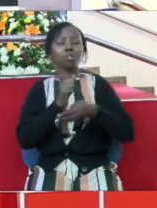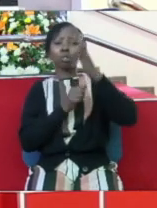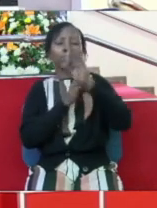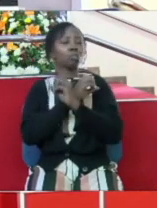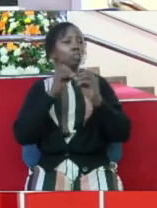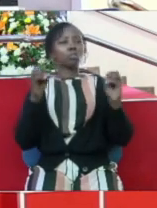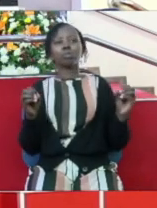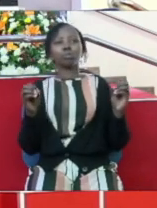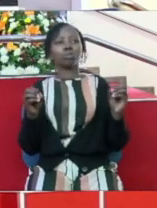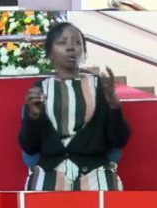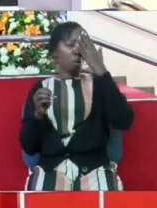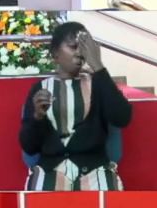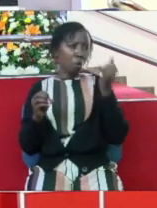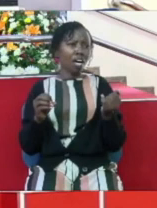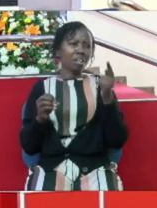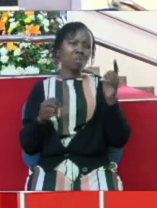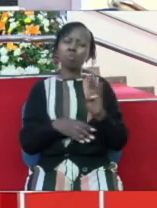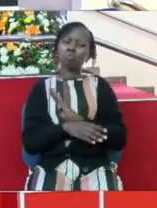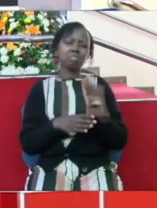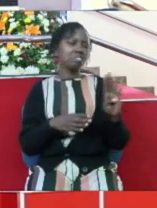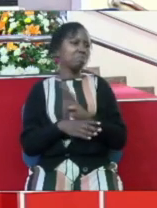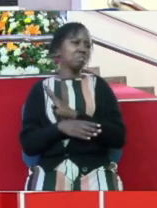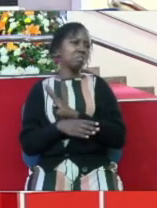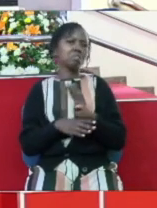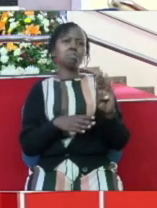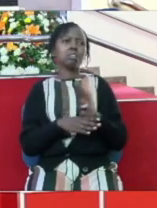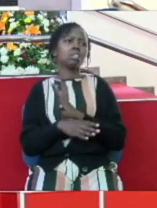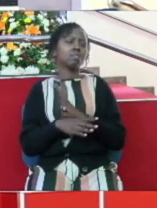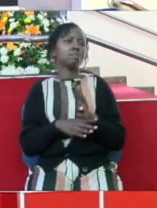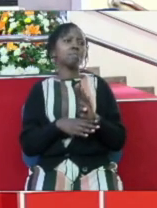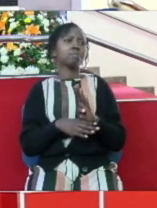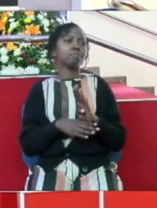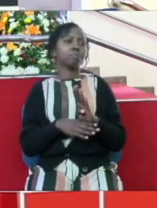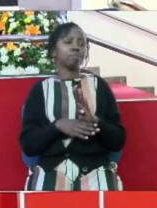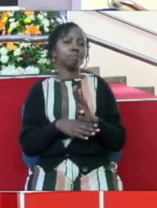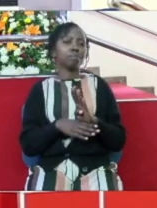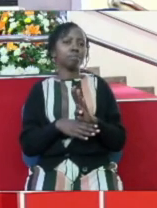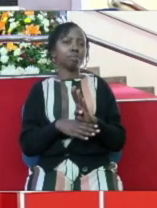wa karibu na Mungu ni nini. Because you've been too busy. Kwa sababu umekuwa na shughuli mingi.